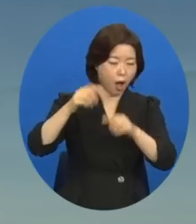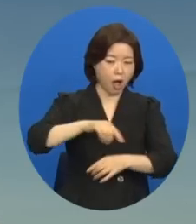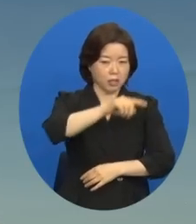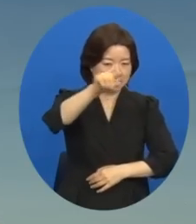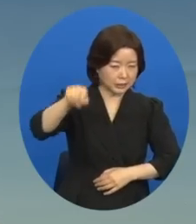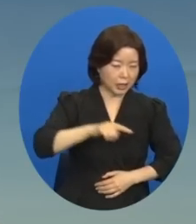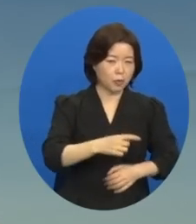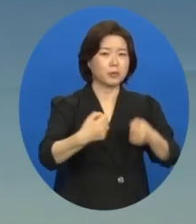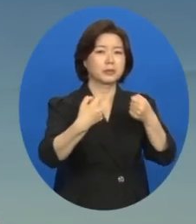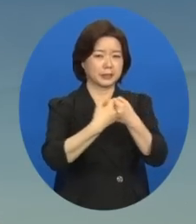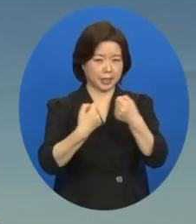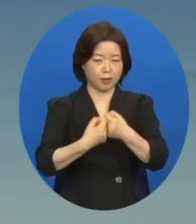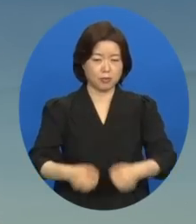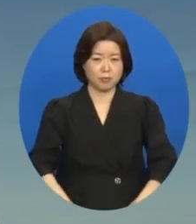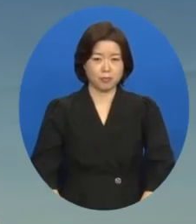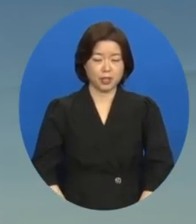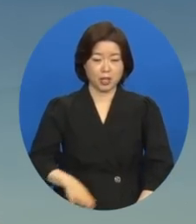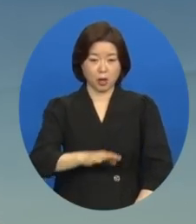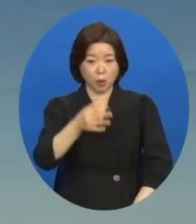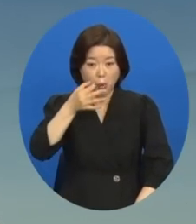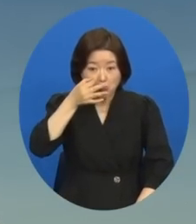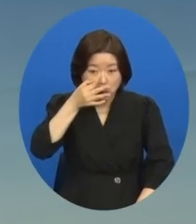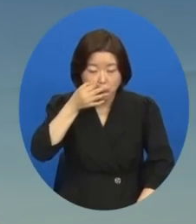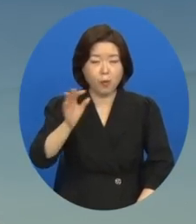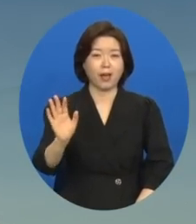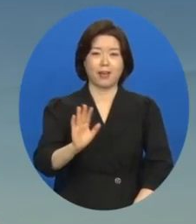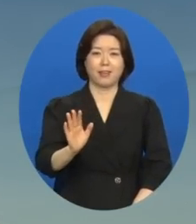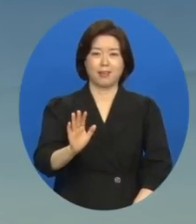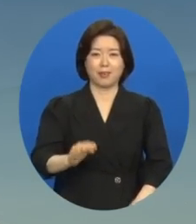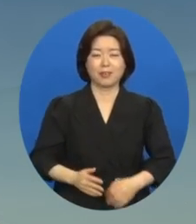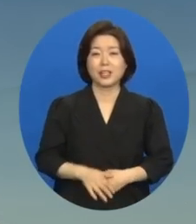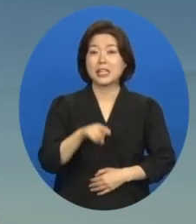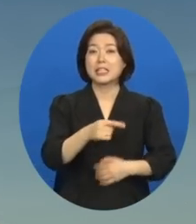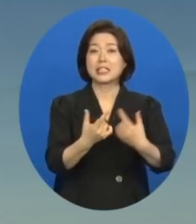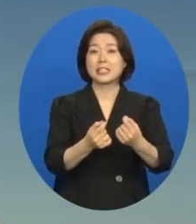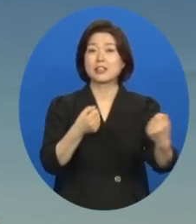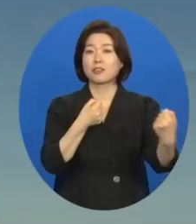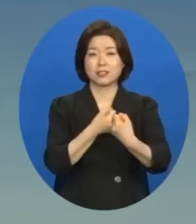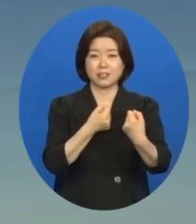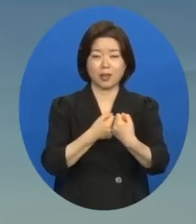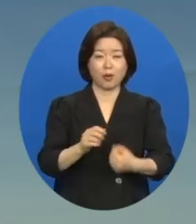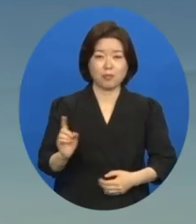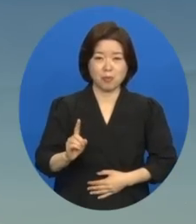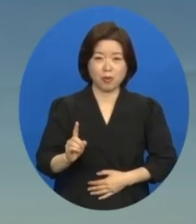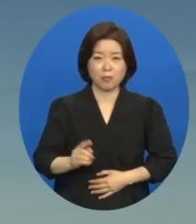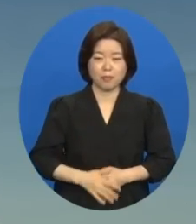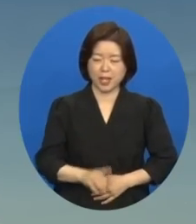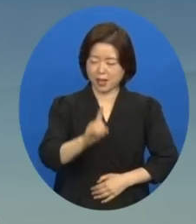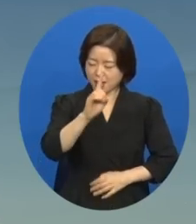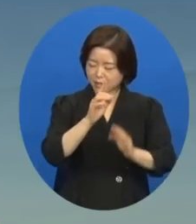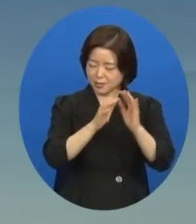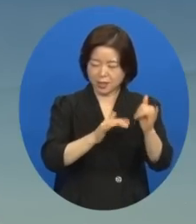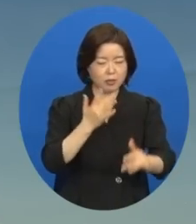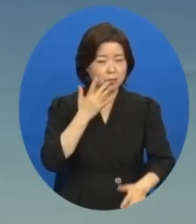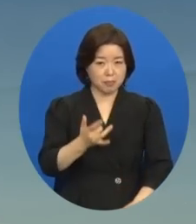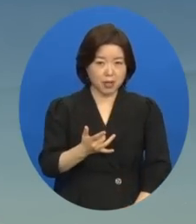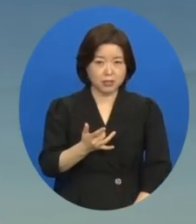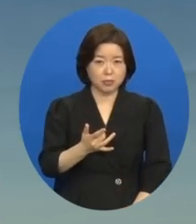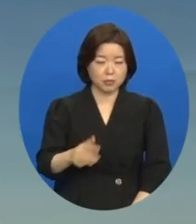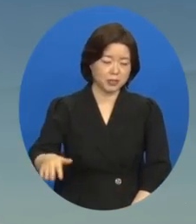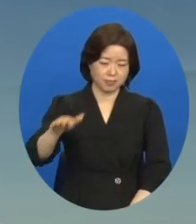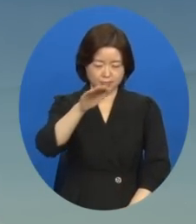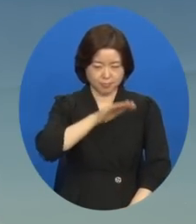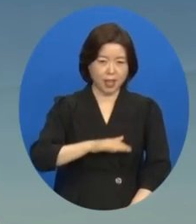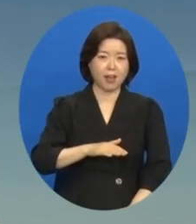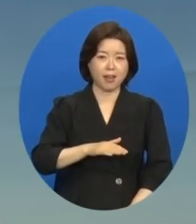때문에 눈에 보이지 않는 싸움이라고 말해요. 이런 싸움을 한 사람도 예외 없이 모두